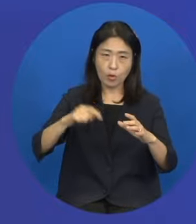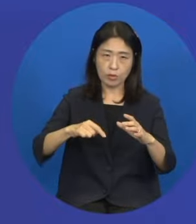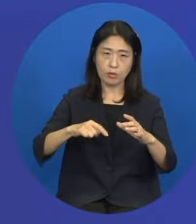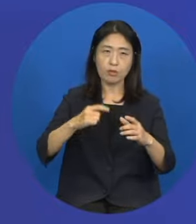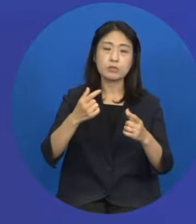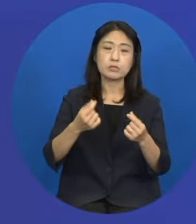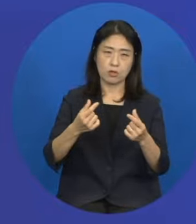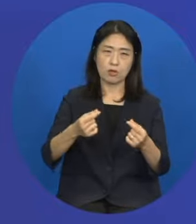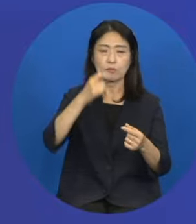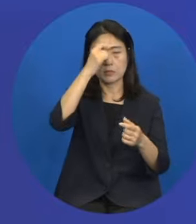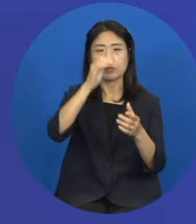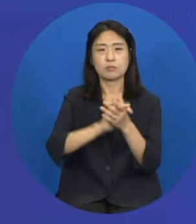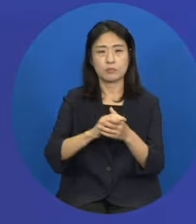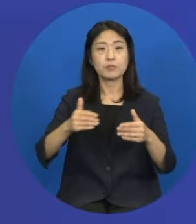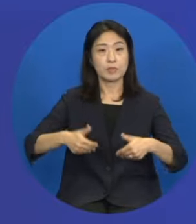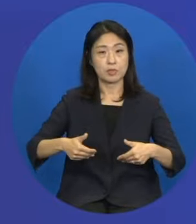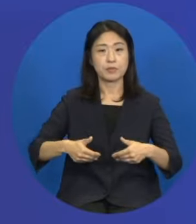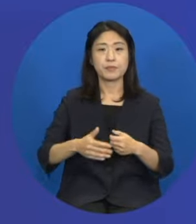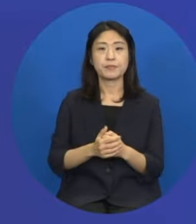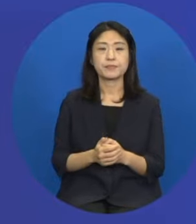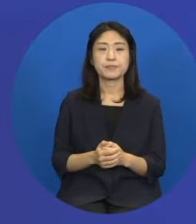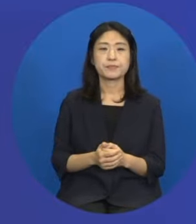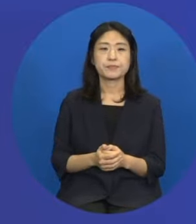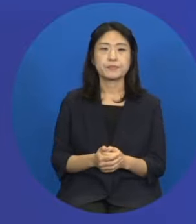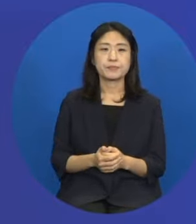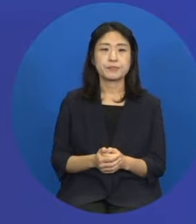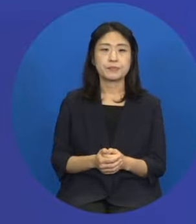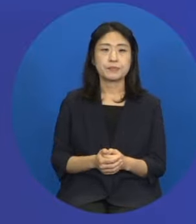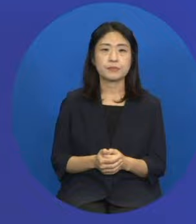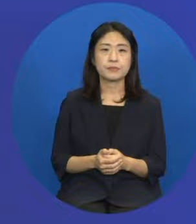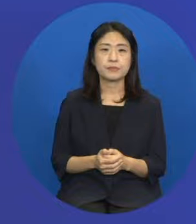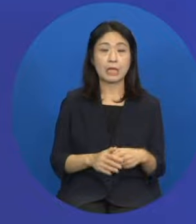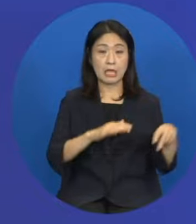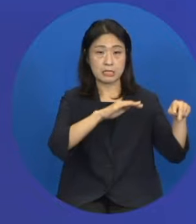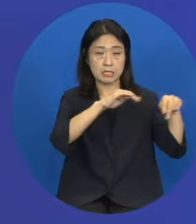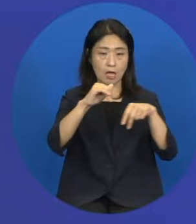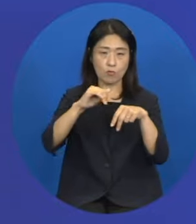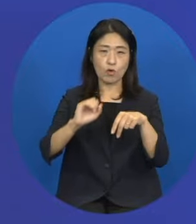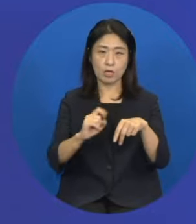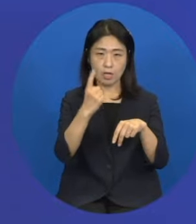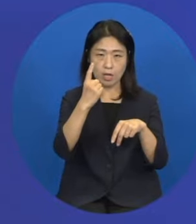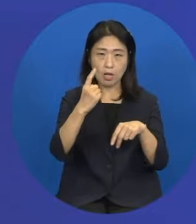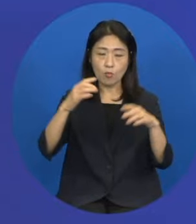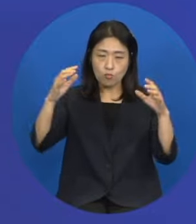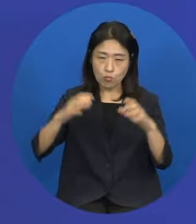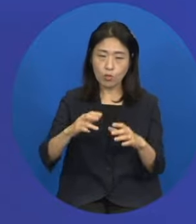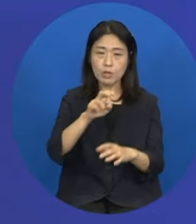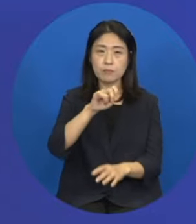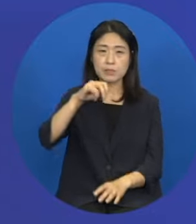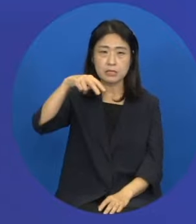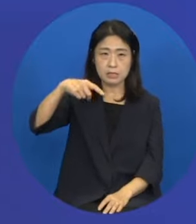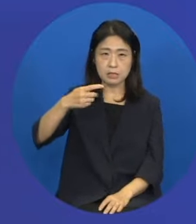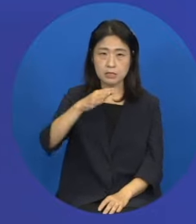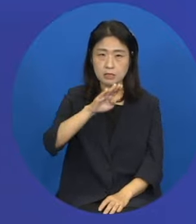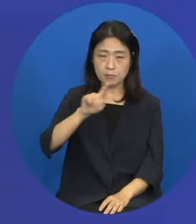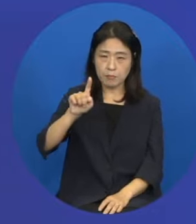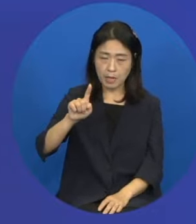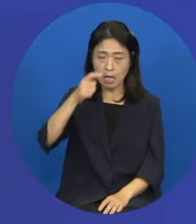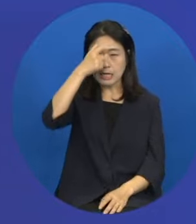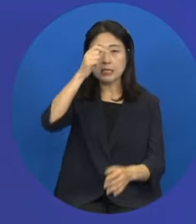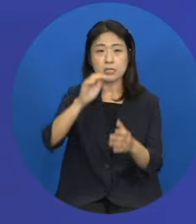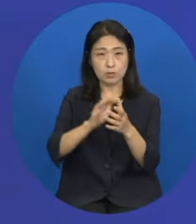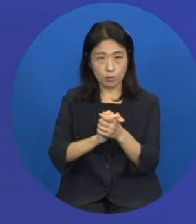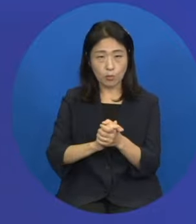믿습니다. 그 사무엘에 의해 모인 미스바는 어떠한 정치적 의도 없이